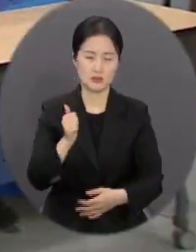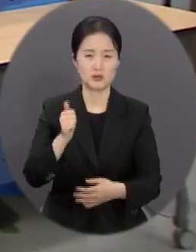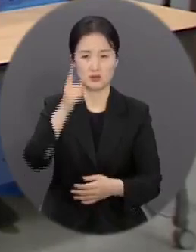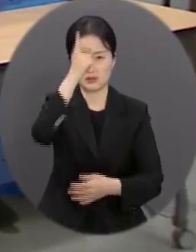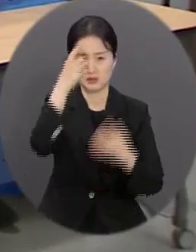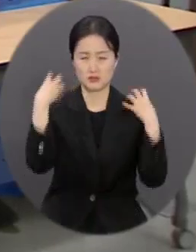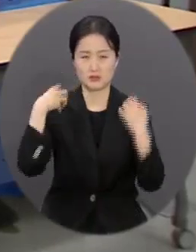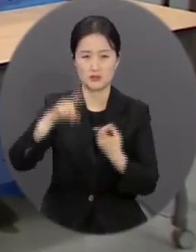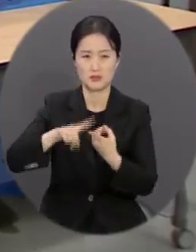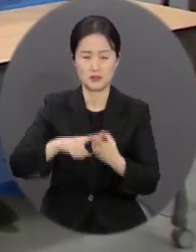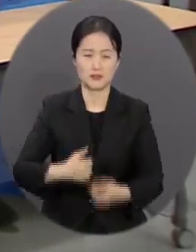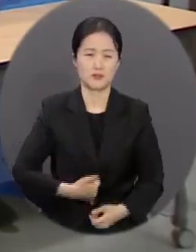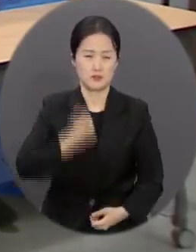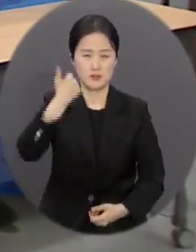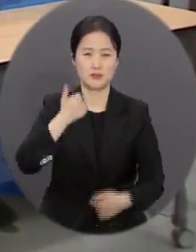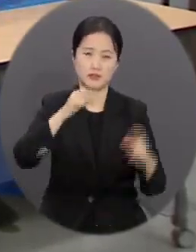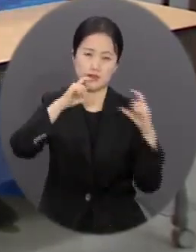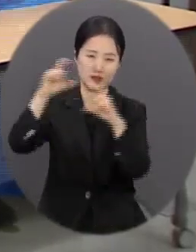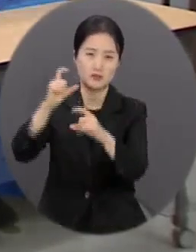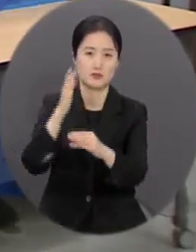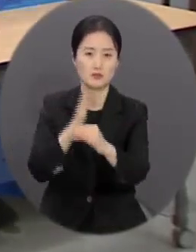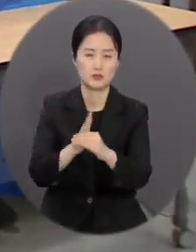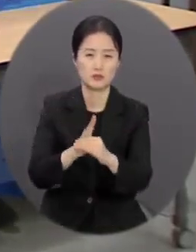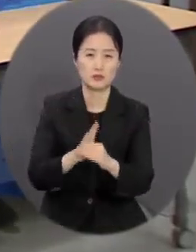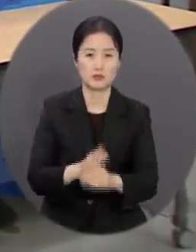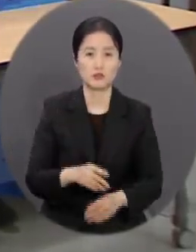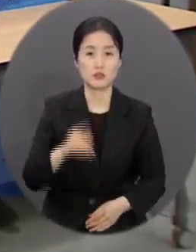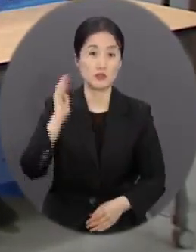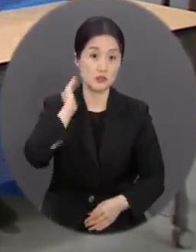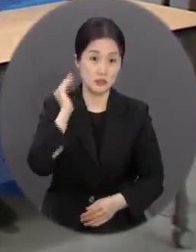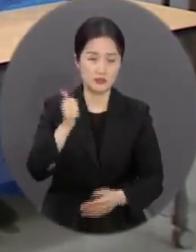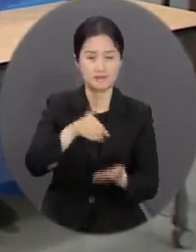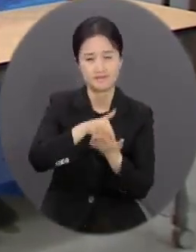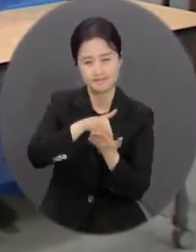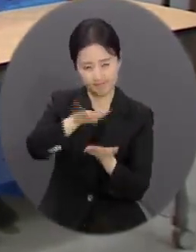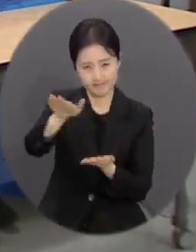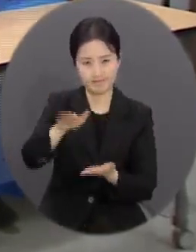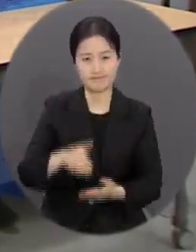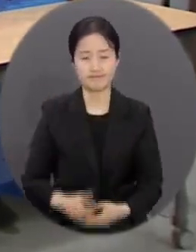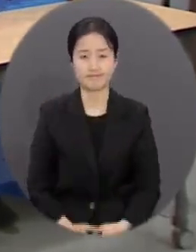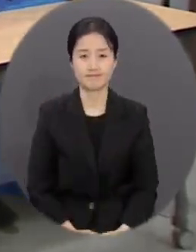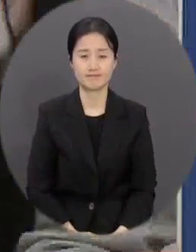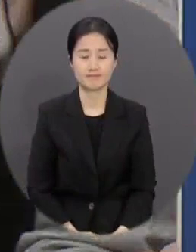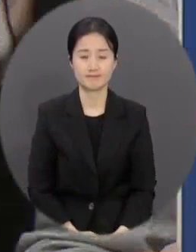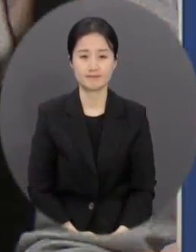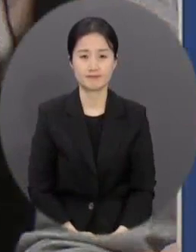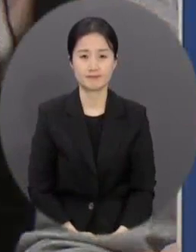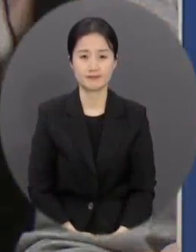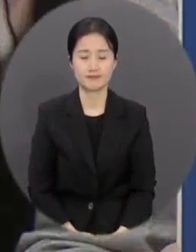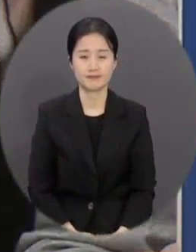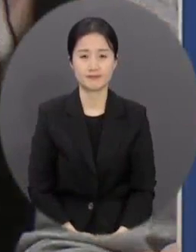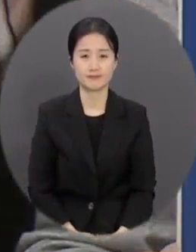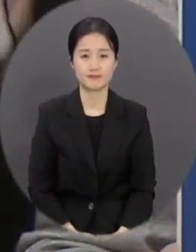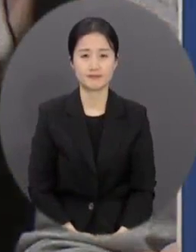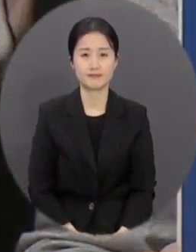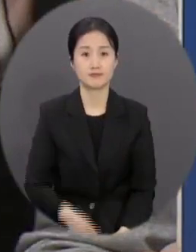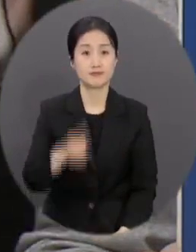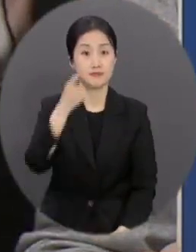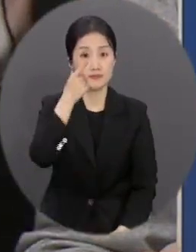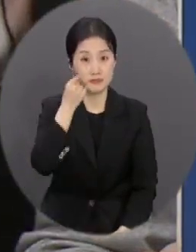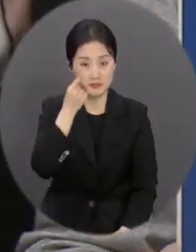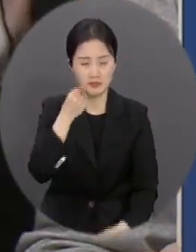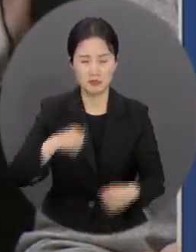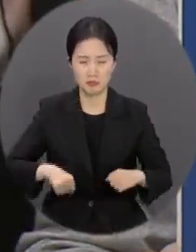구려개교 윤석열 정권 퇴진하라! 퇴진하라! 퇴진하라! 퇴진하라! 일본에는 굴종외교를